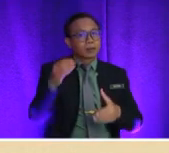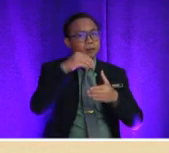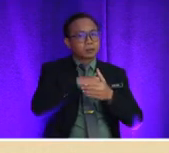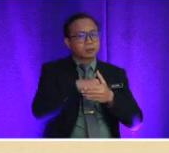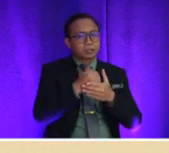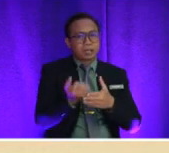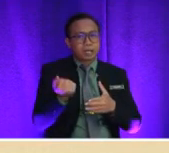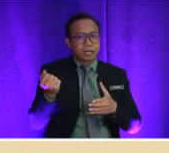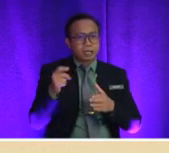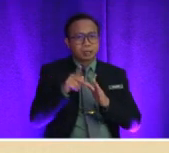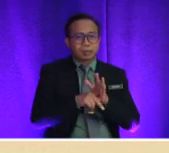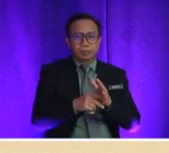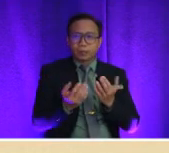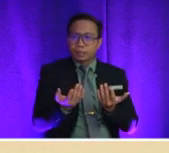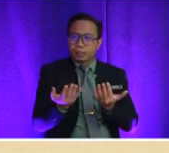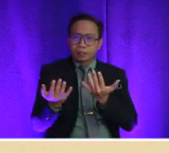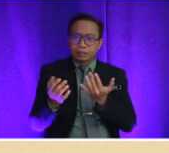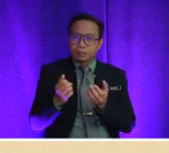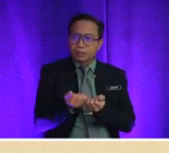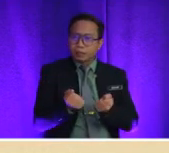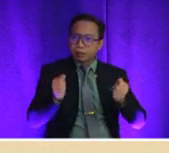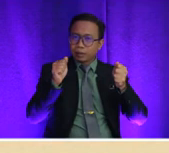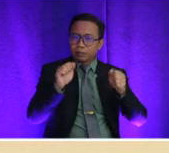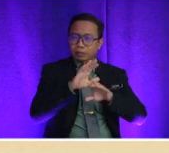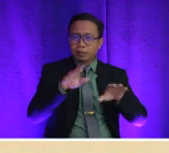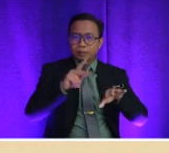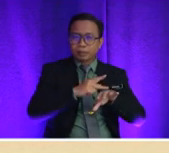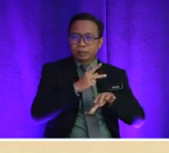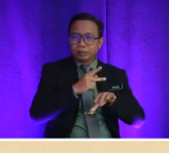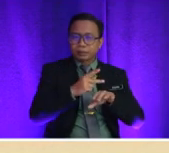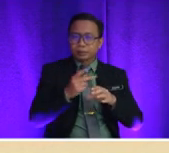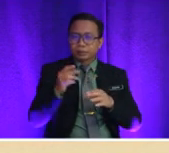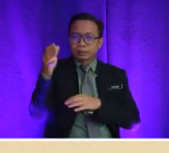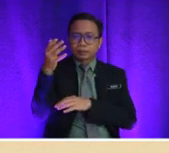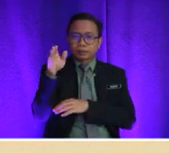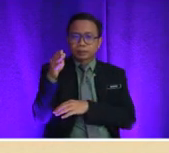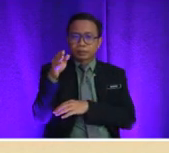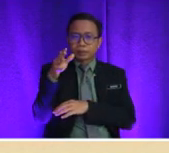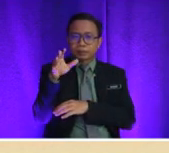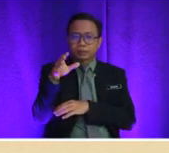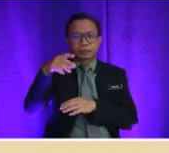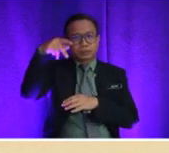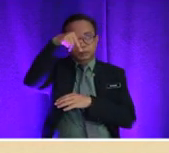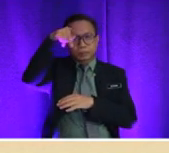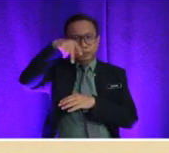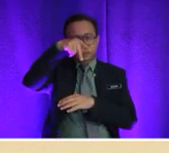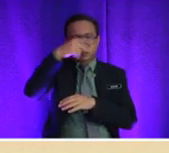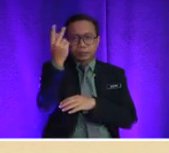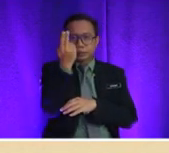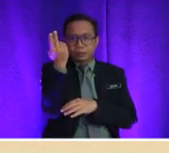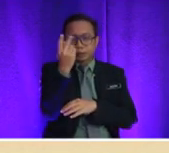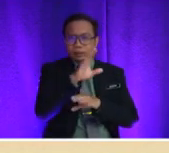alat pemanas equarium yang keempat tidak memasang kipas angin dan kelima tidak memasang pendingin Hawa dan